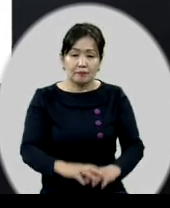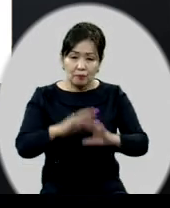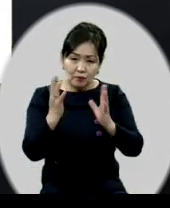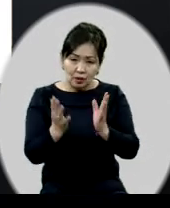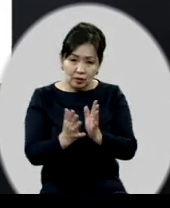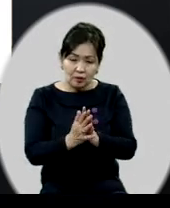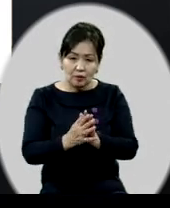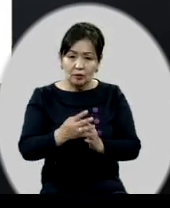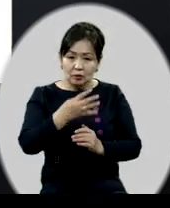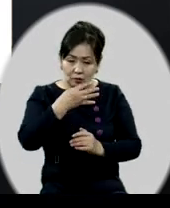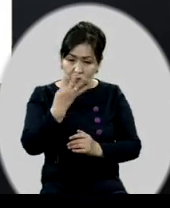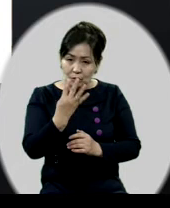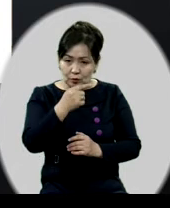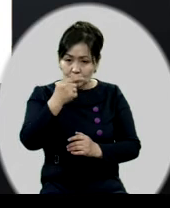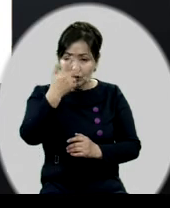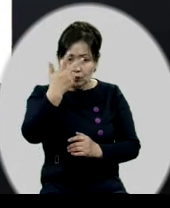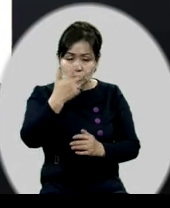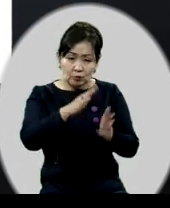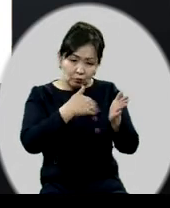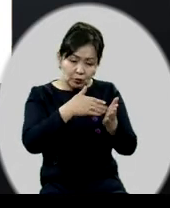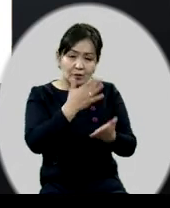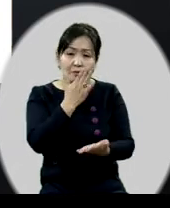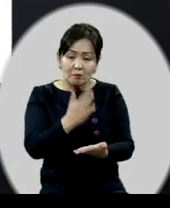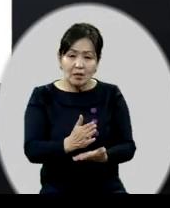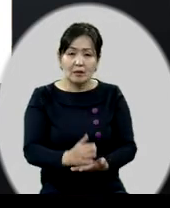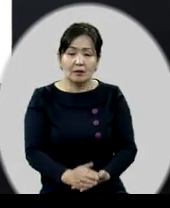Нийт 4-3 хэсэг нь будагдсан байна.